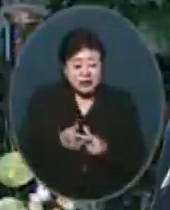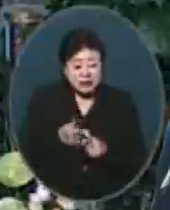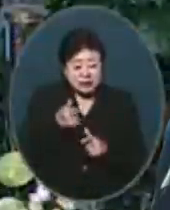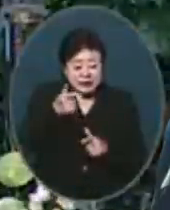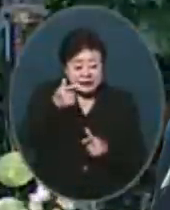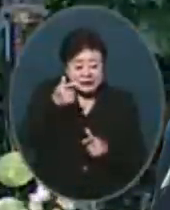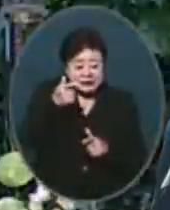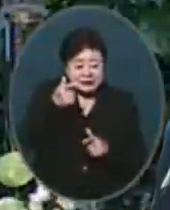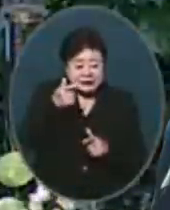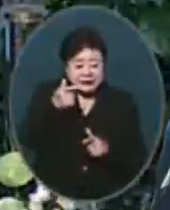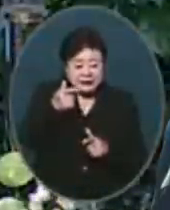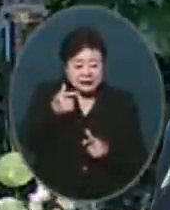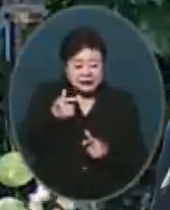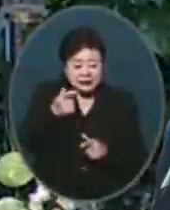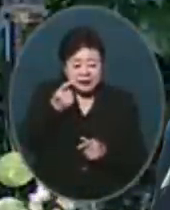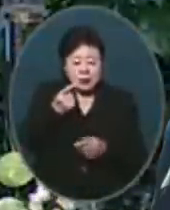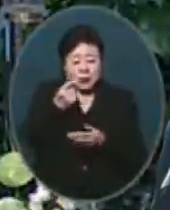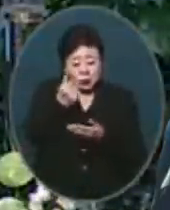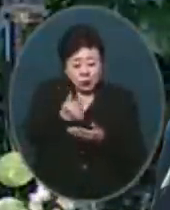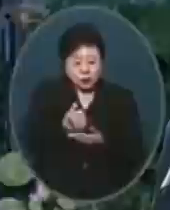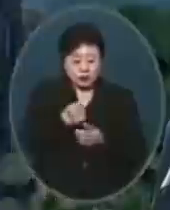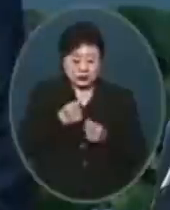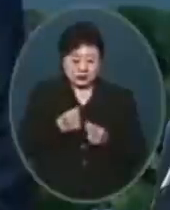예수님을 모시고 있으면